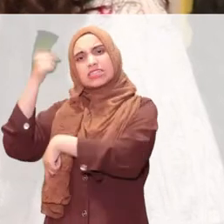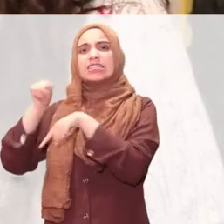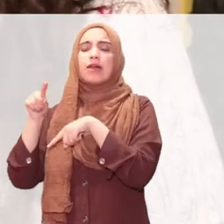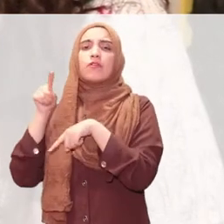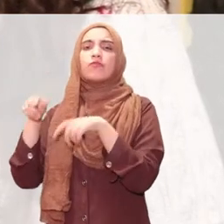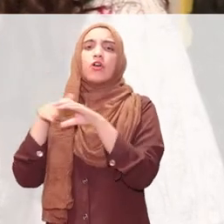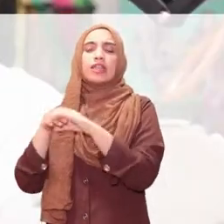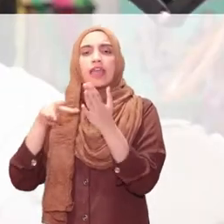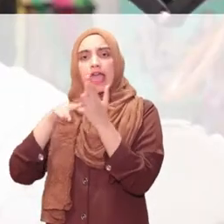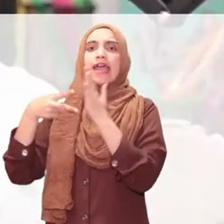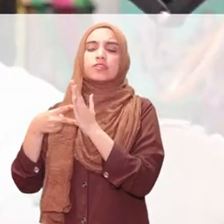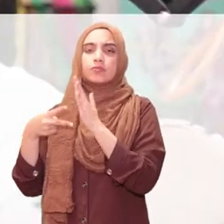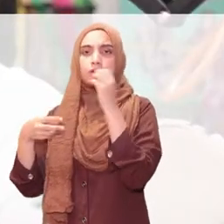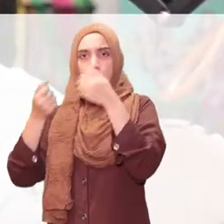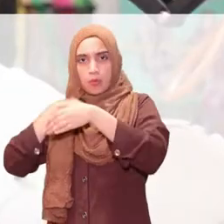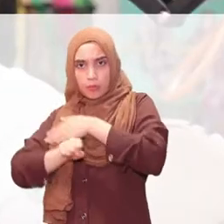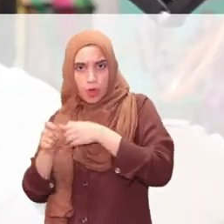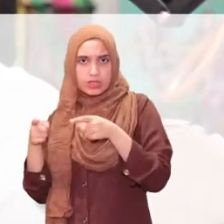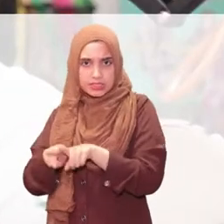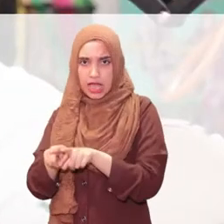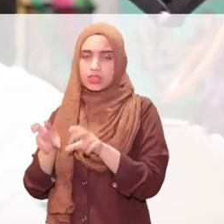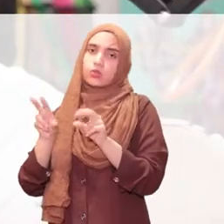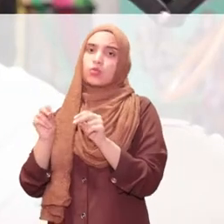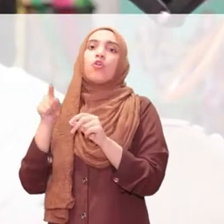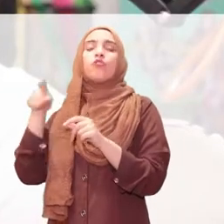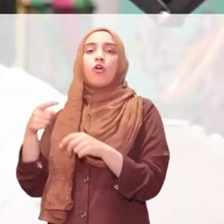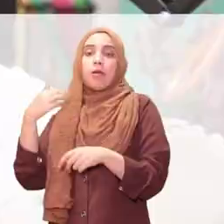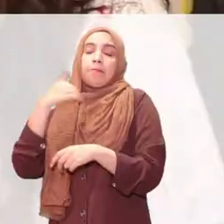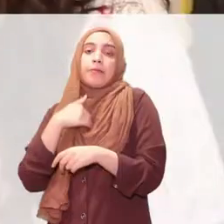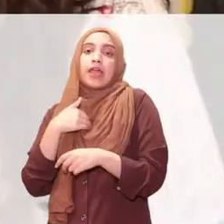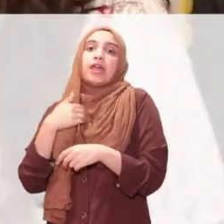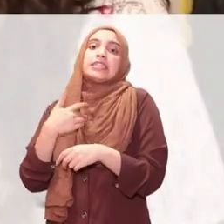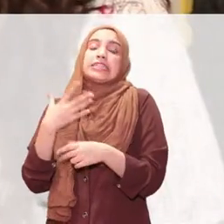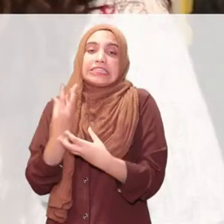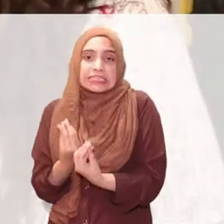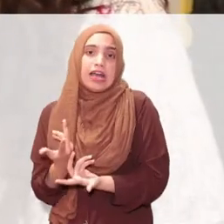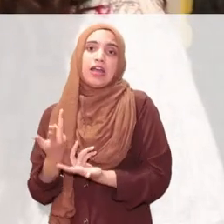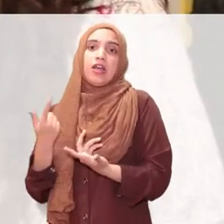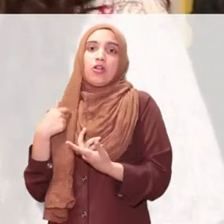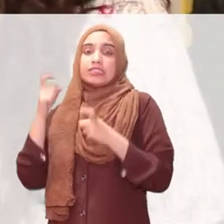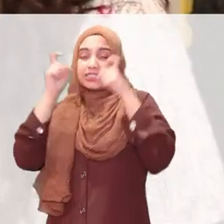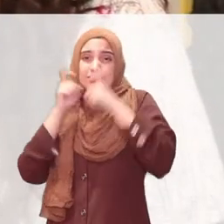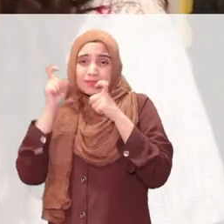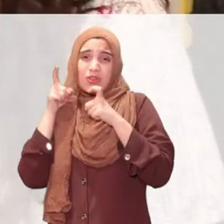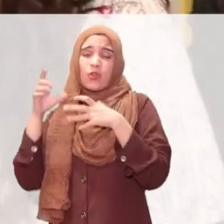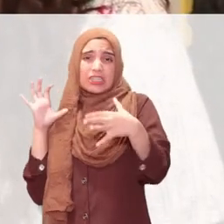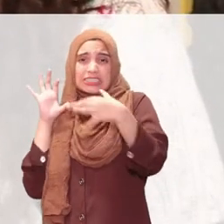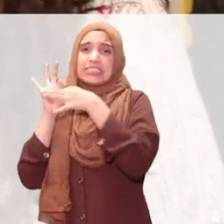डेथ आफ डायरेक्टली रिलेटेड टो थे एक्सपिरिएंसेस एंड